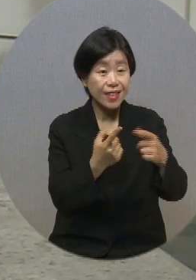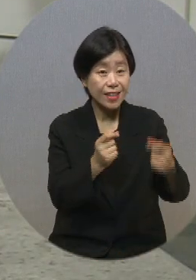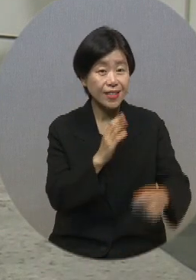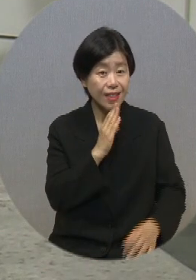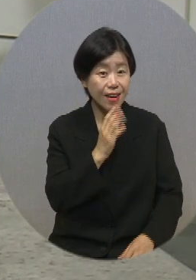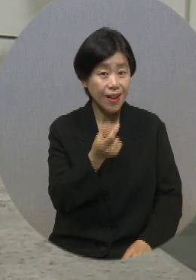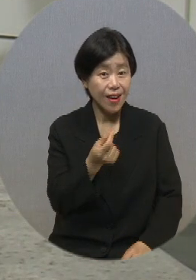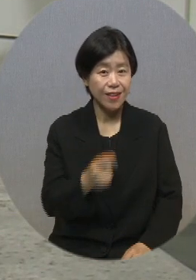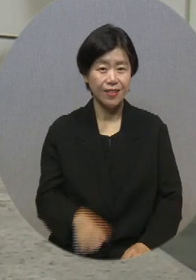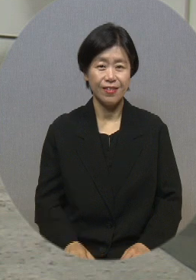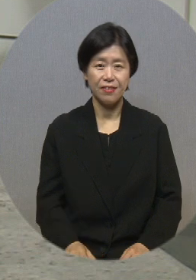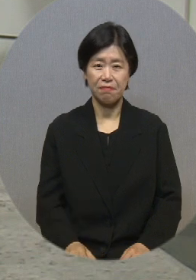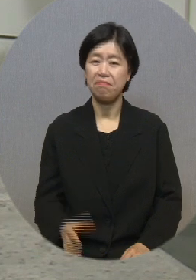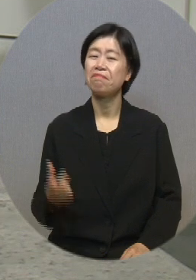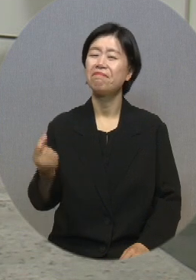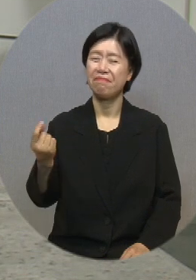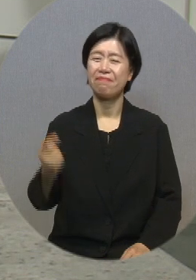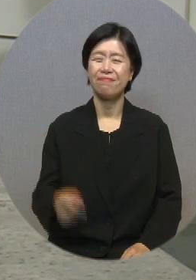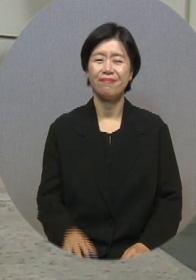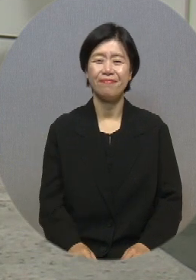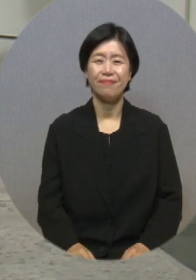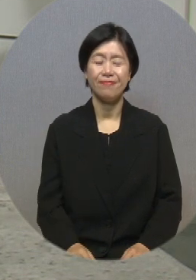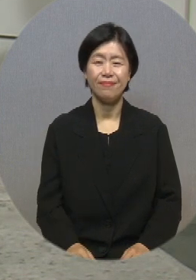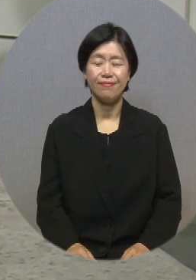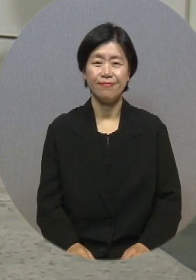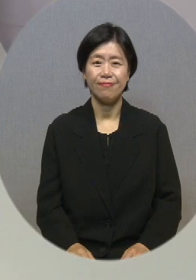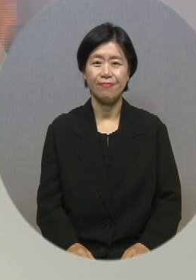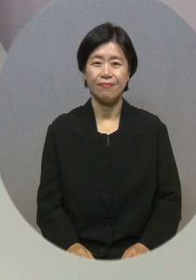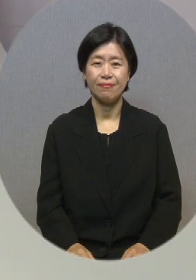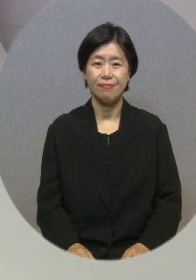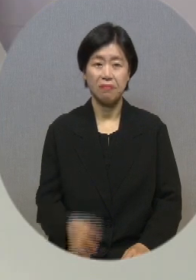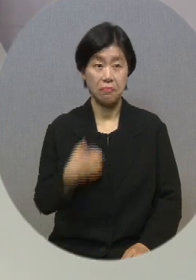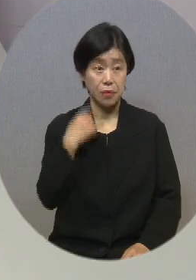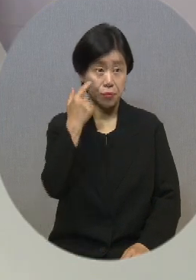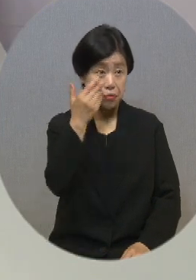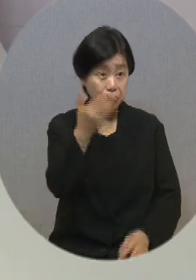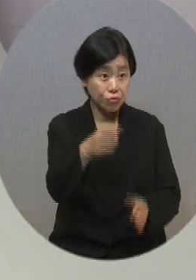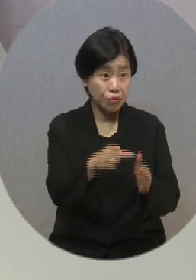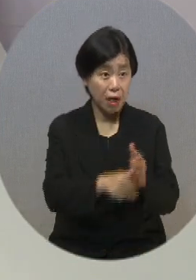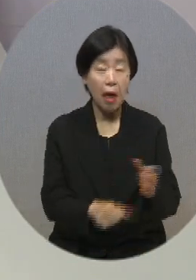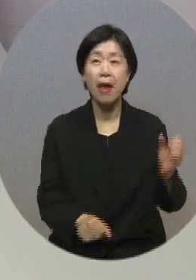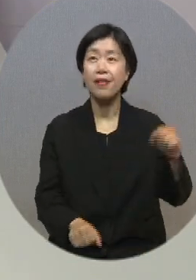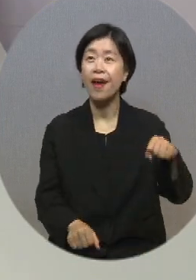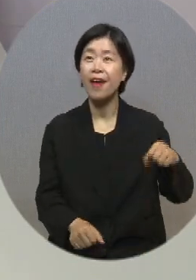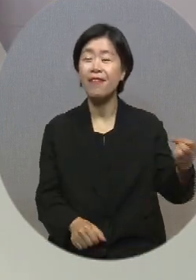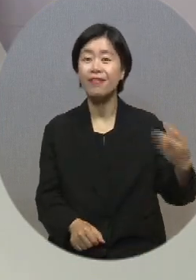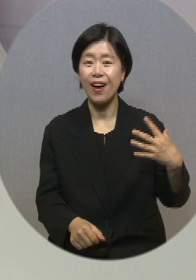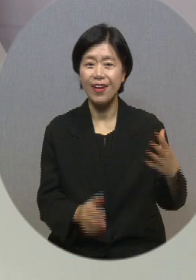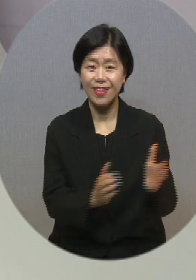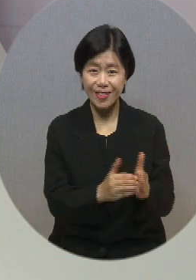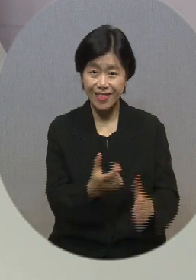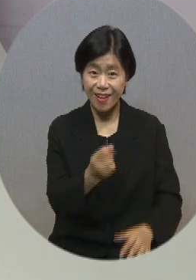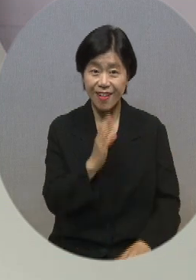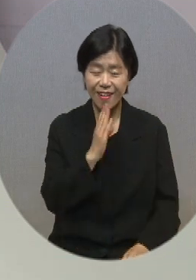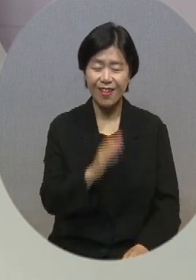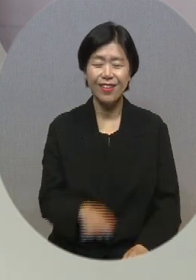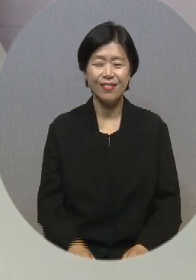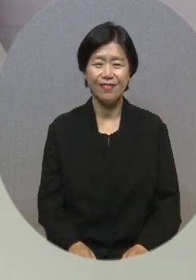평소에? 네. 아, 이거 봐요. 내가 얘기만 하면 네, 네. 기다렸다는 듯이 그렇습니다.